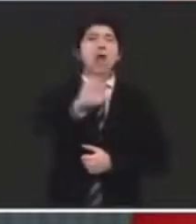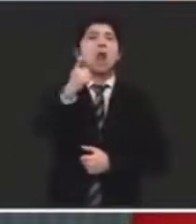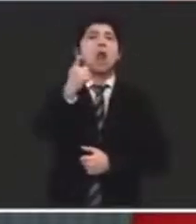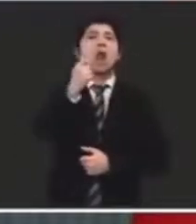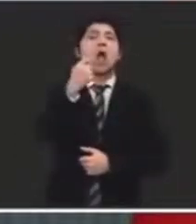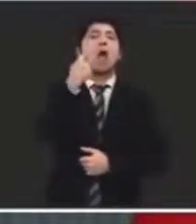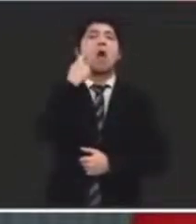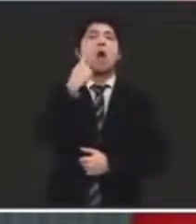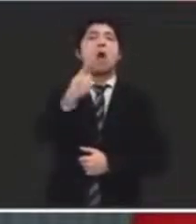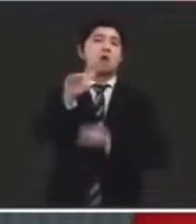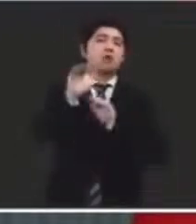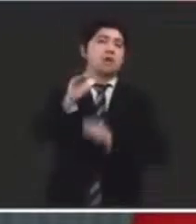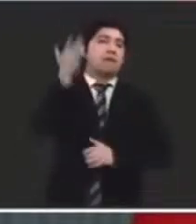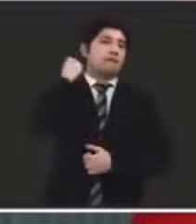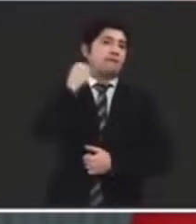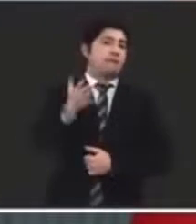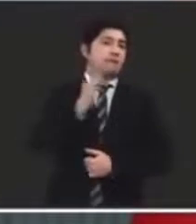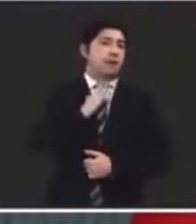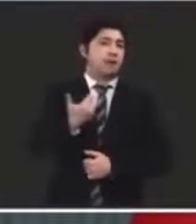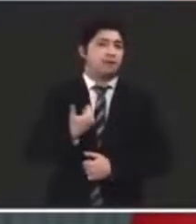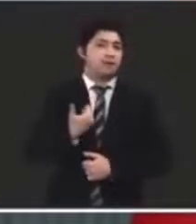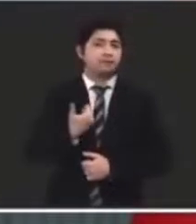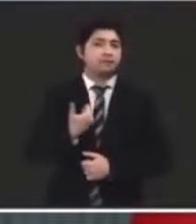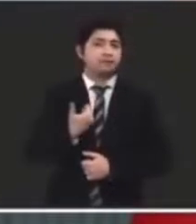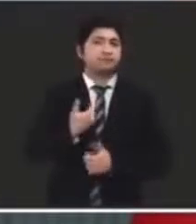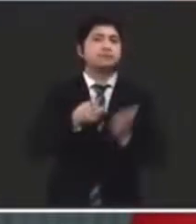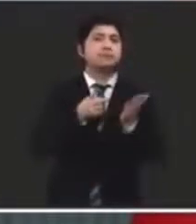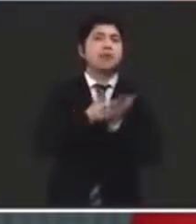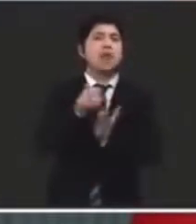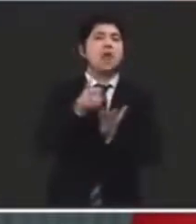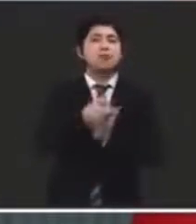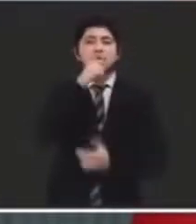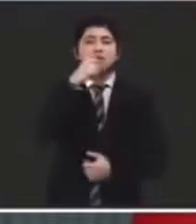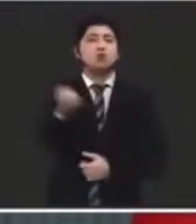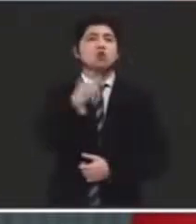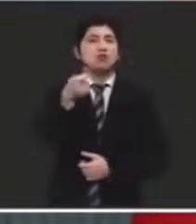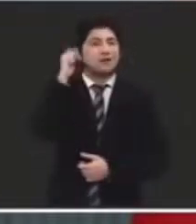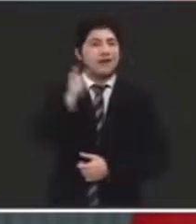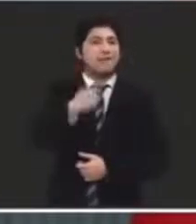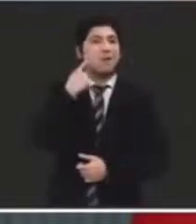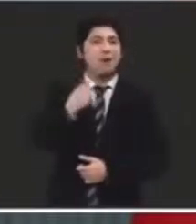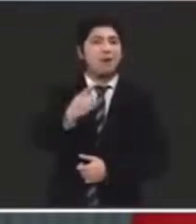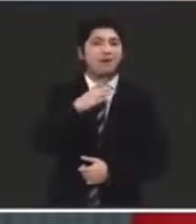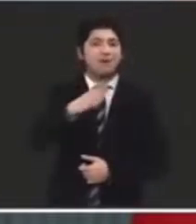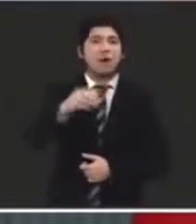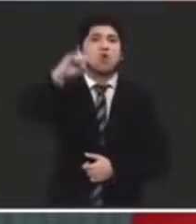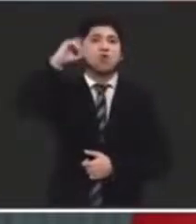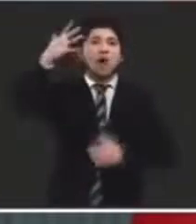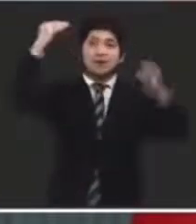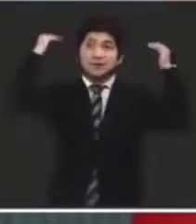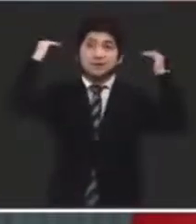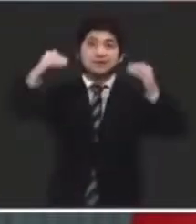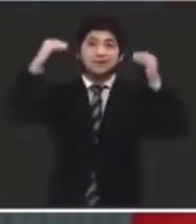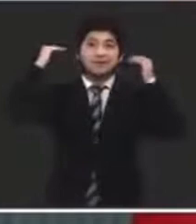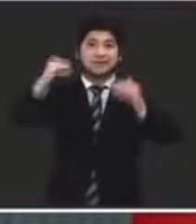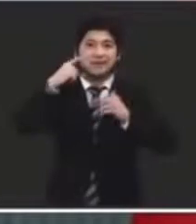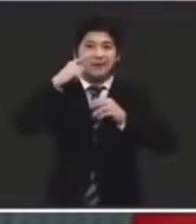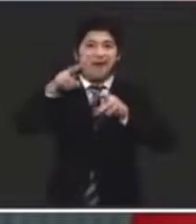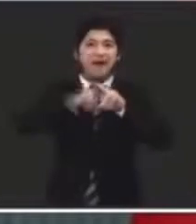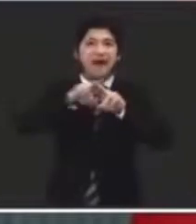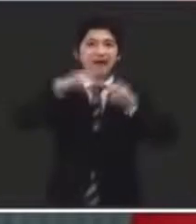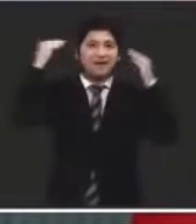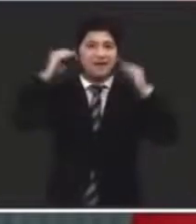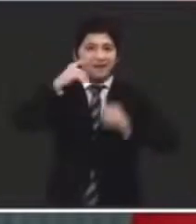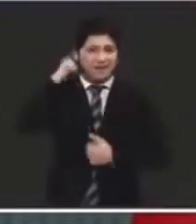lira destek sağlamıştık tarımsal sulamada kullanılacak güneş enerjisi santrallerinin